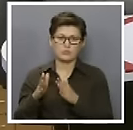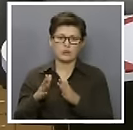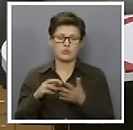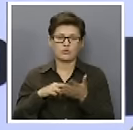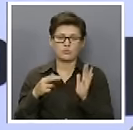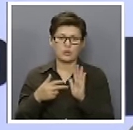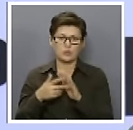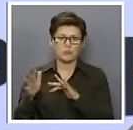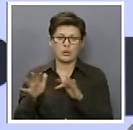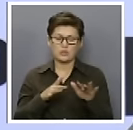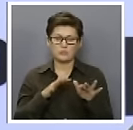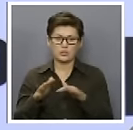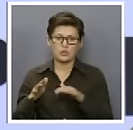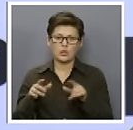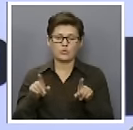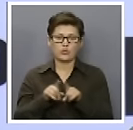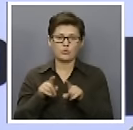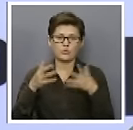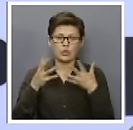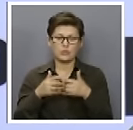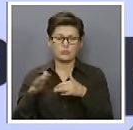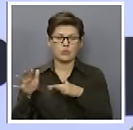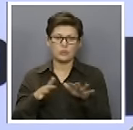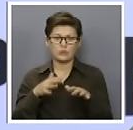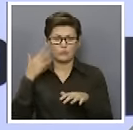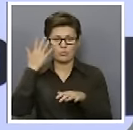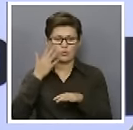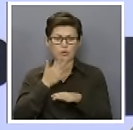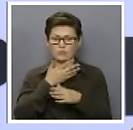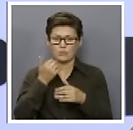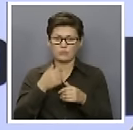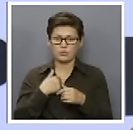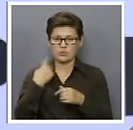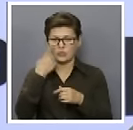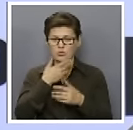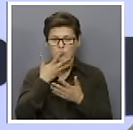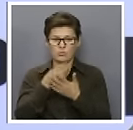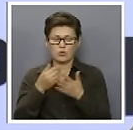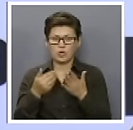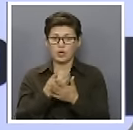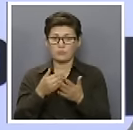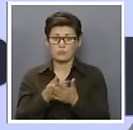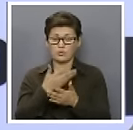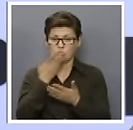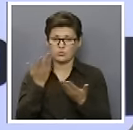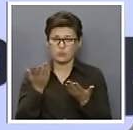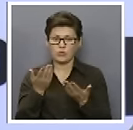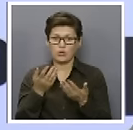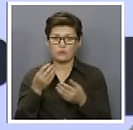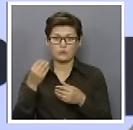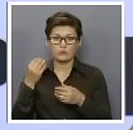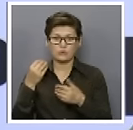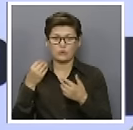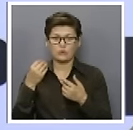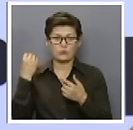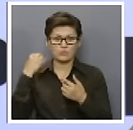жоспар жасалынып жатыр, еді осындай статистика жасалып жатыр деп ойламаймын. Өйткені менде жоқ ондай нәрсе, ондай ақпарат жоқ. Ал Түркияны алатын